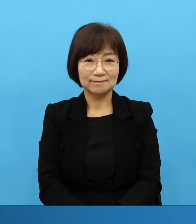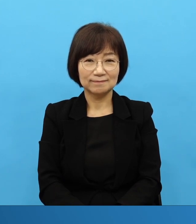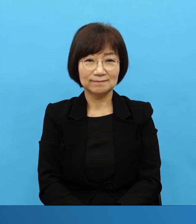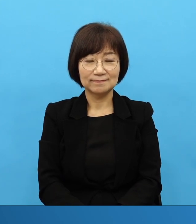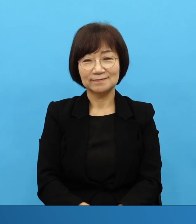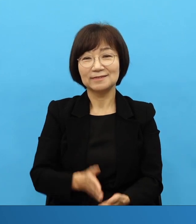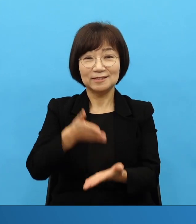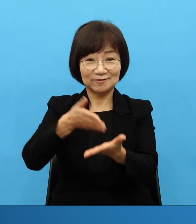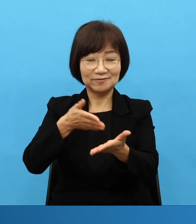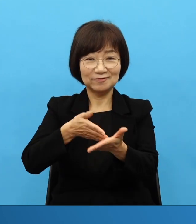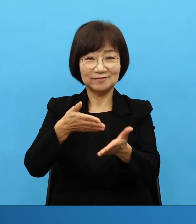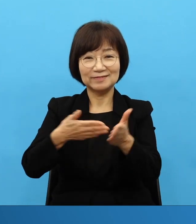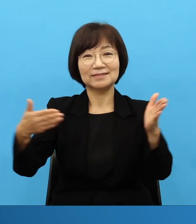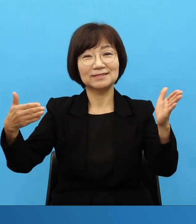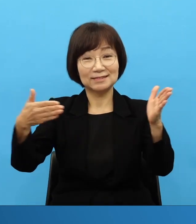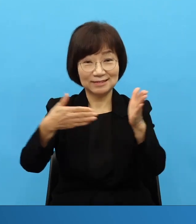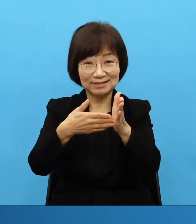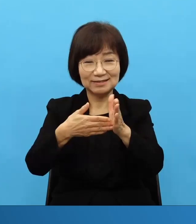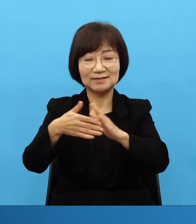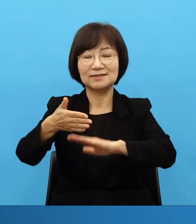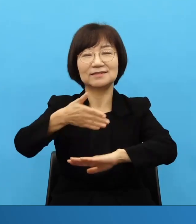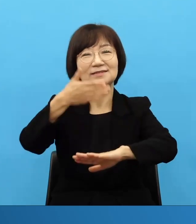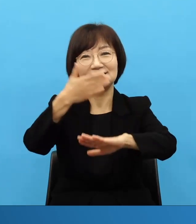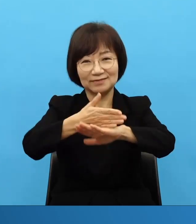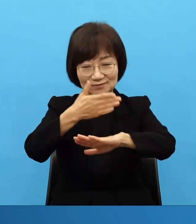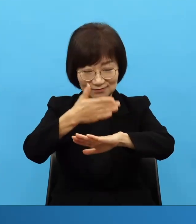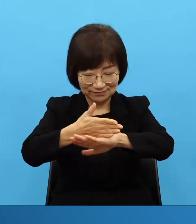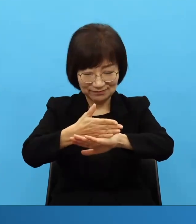뉴스를 마칩니다. 고맙습니다.